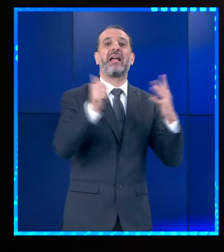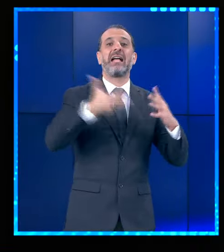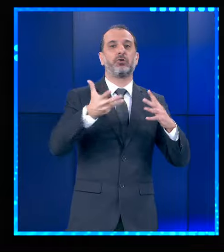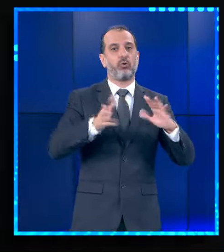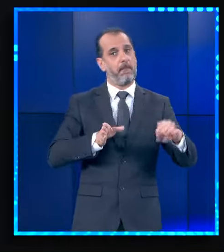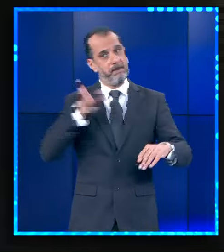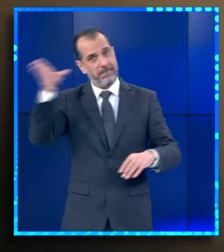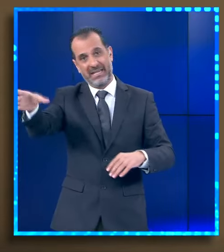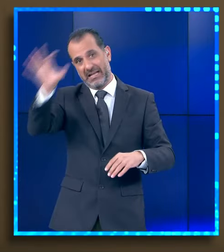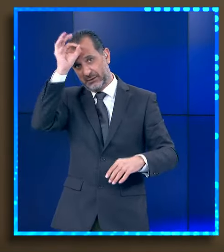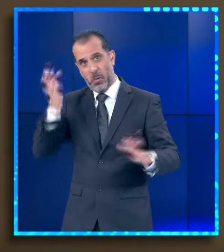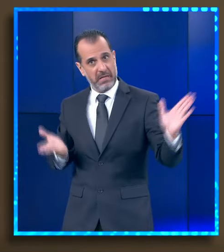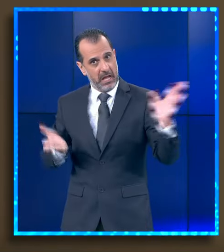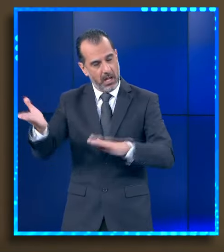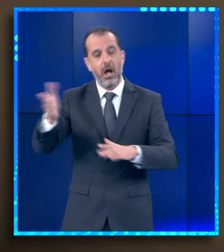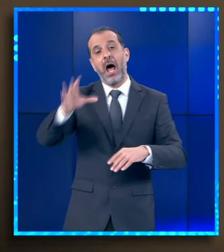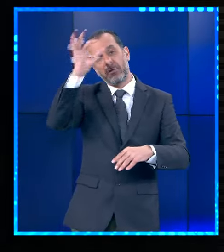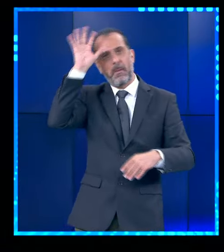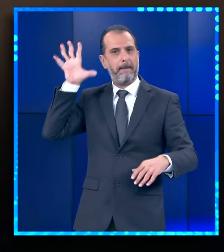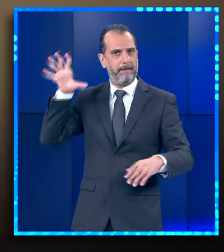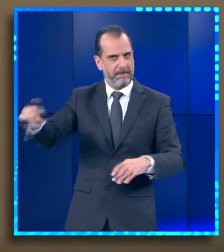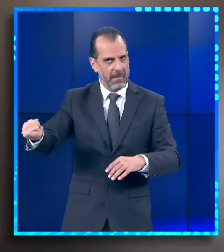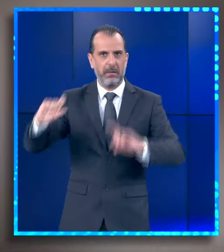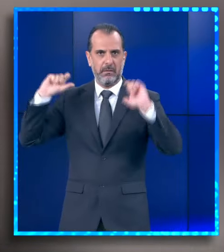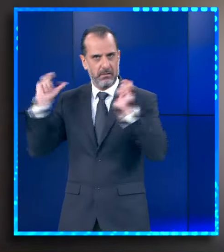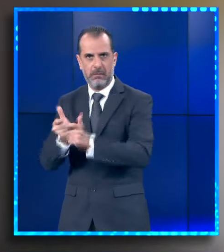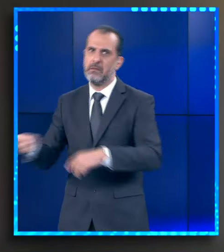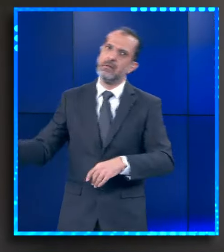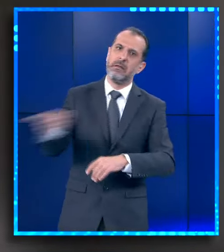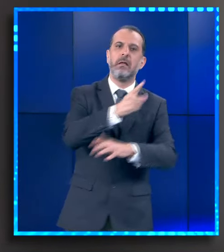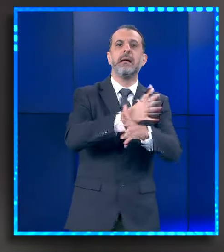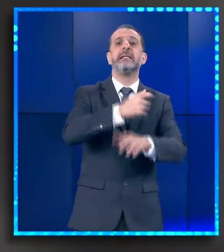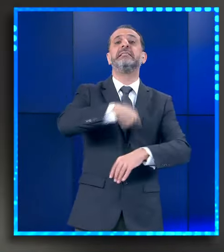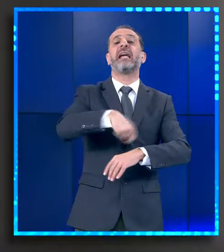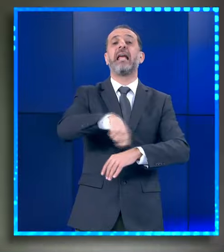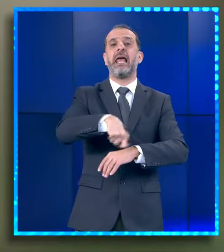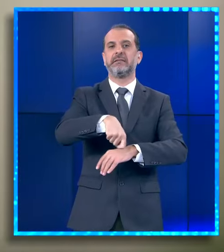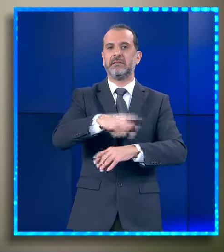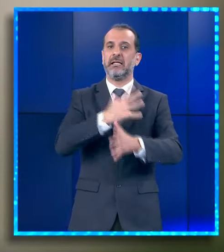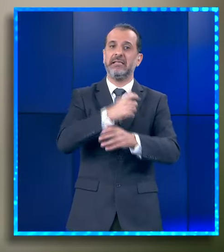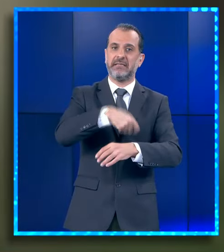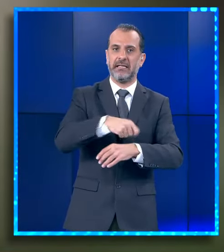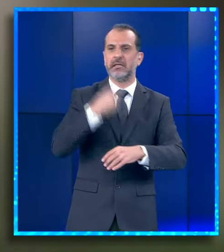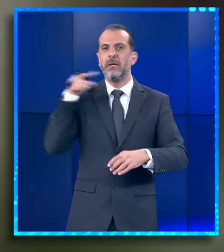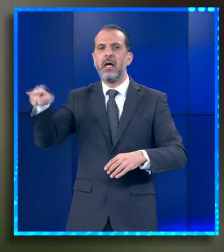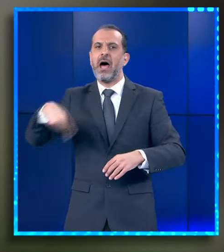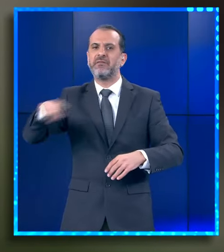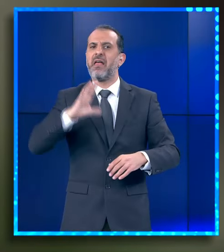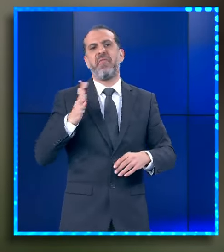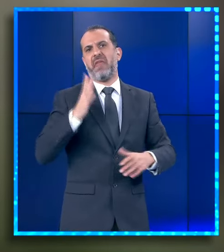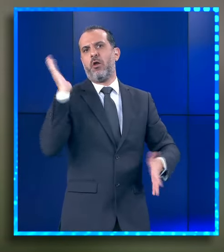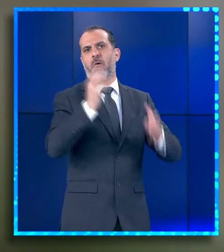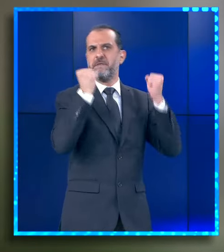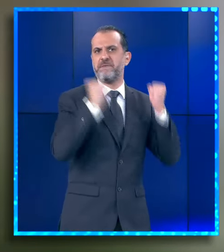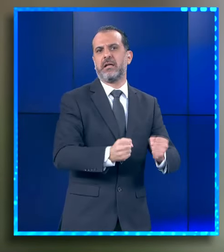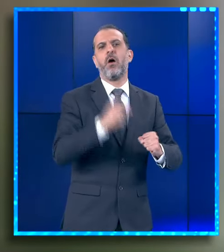αυτό στην αστυνομία. Οι αστυνομικοί τους εντόπισαν, τους συνέλαβαν, τους οδήγησαν στον εισαγγελέα. Φέρε δεν ισχυρίστηκαν πως δεν θέλουν να κάνουν κακό στον 16χρονο,